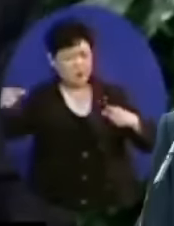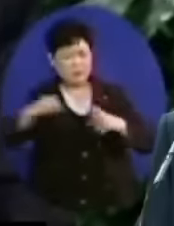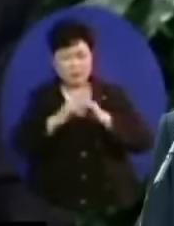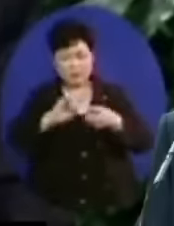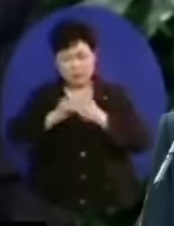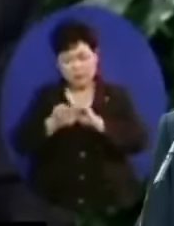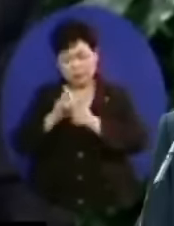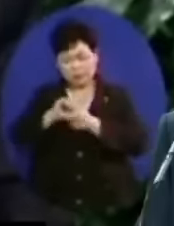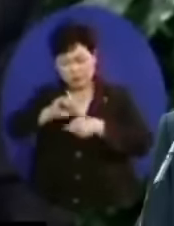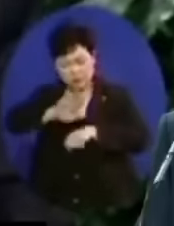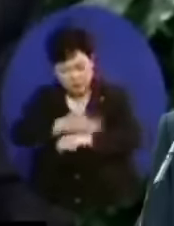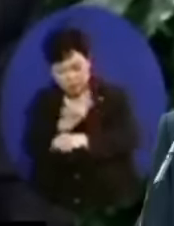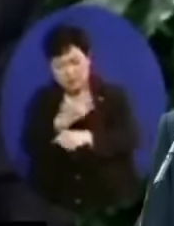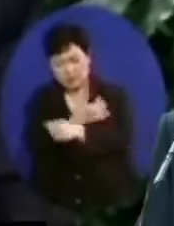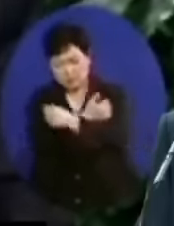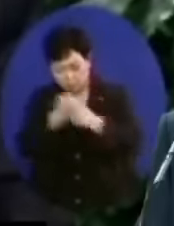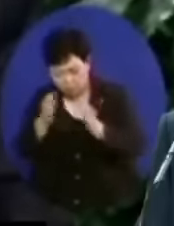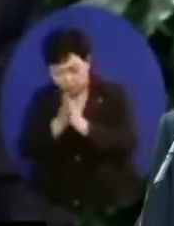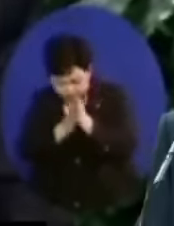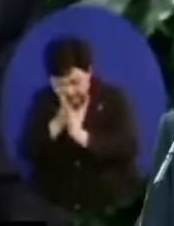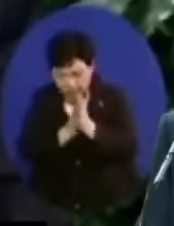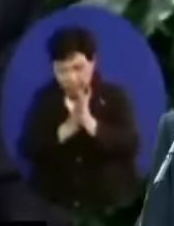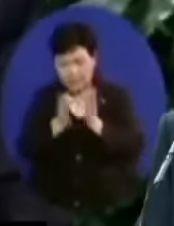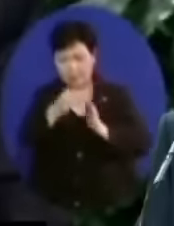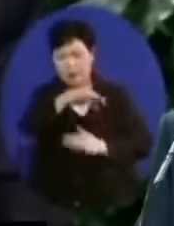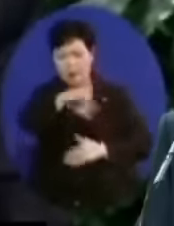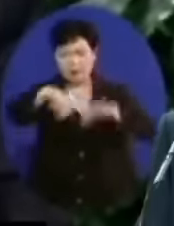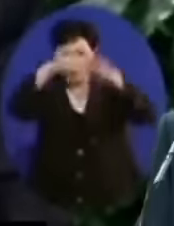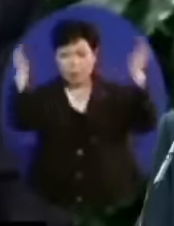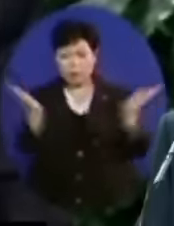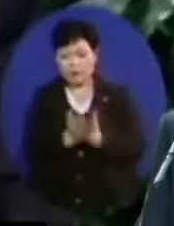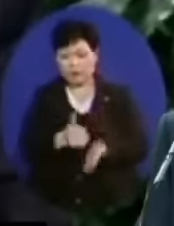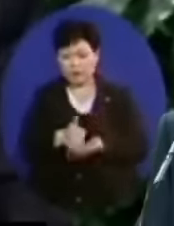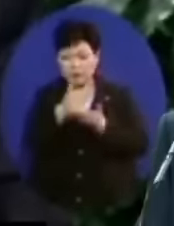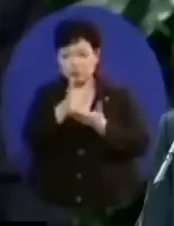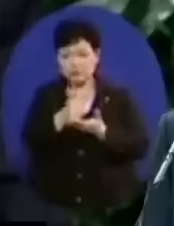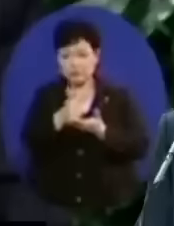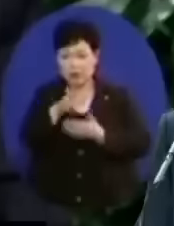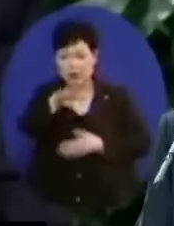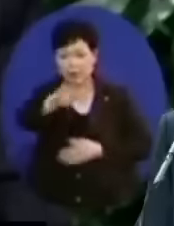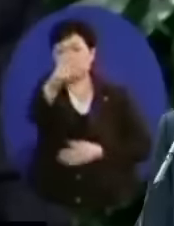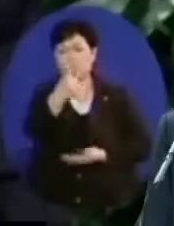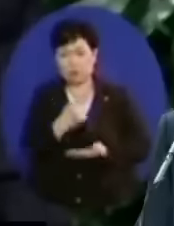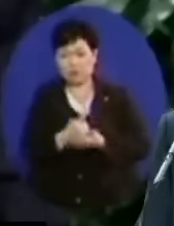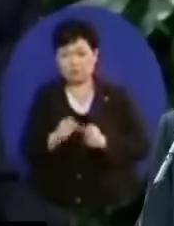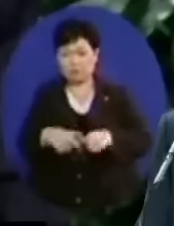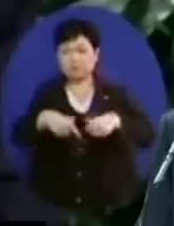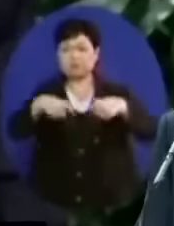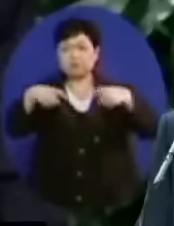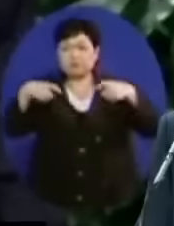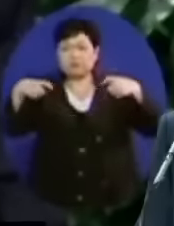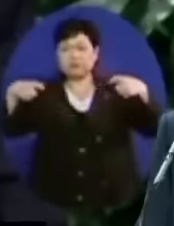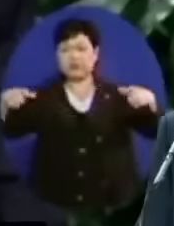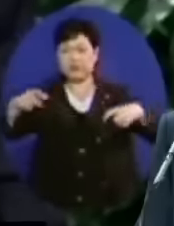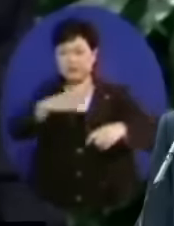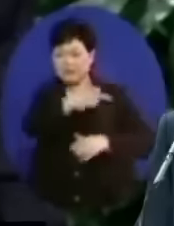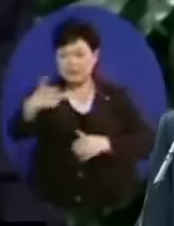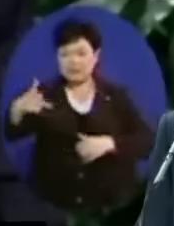서로 잘못을 빌고 용서하며 마을 전체가 주님 앞으로 돌아오는 부흥의 큰